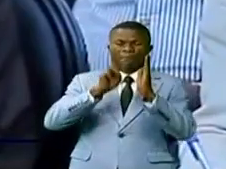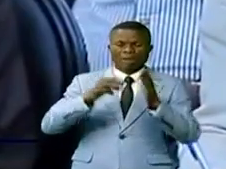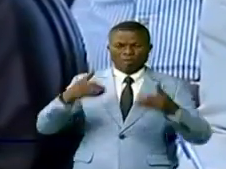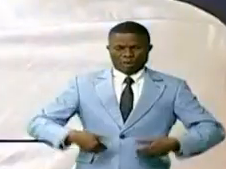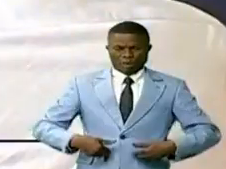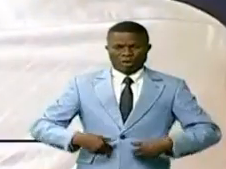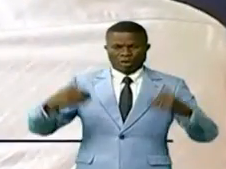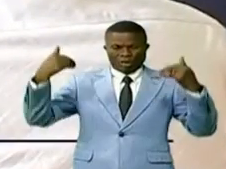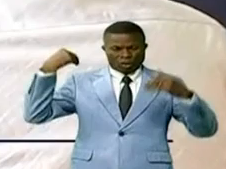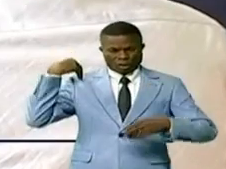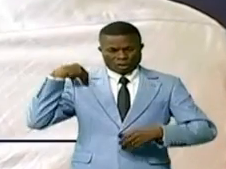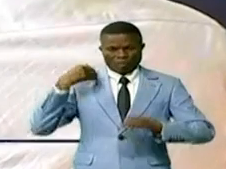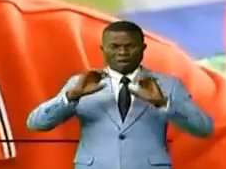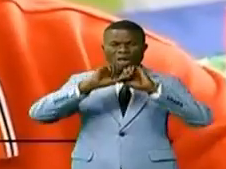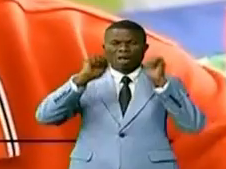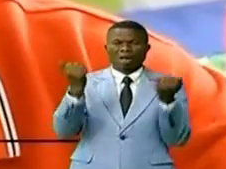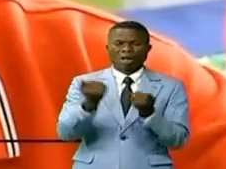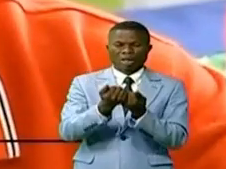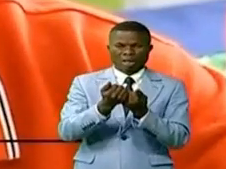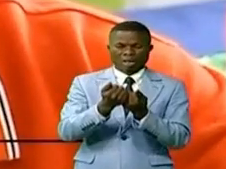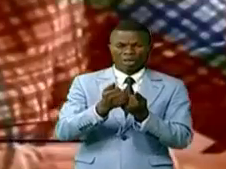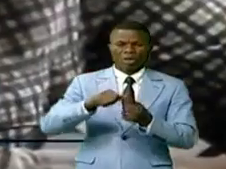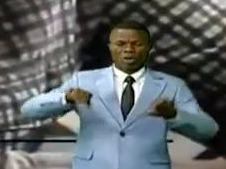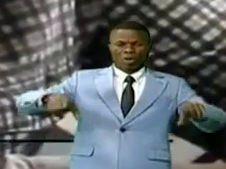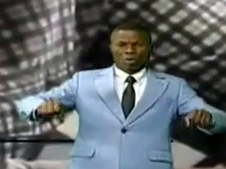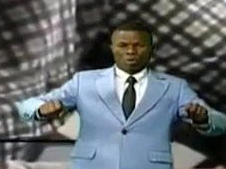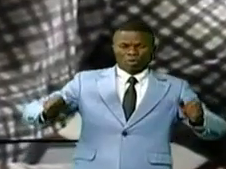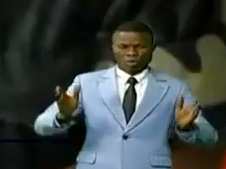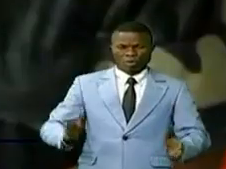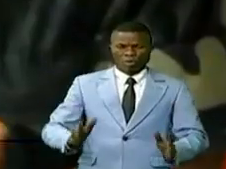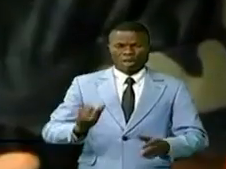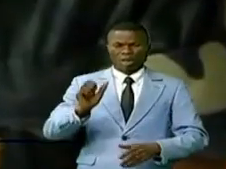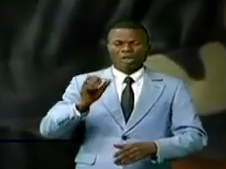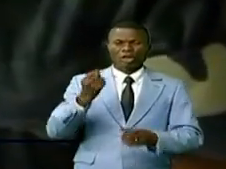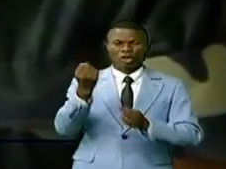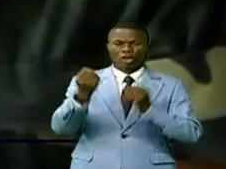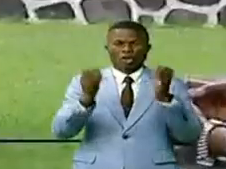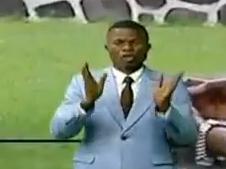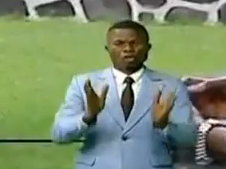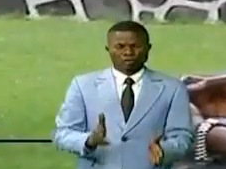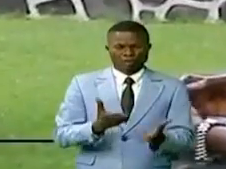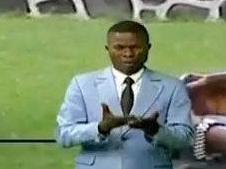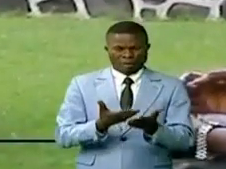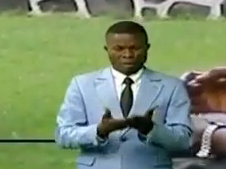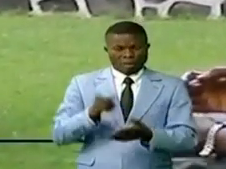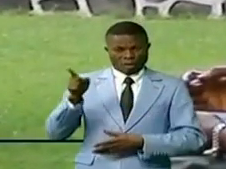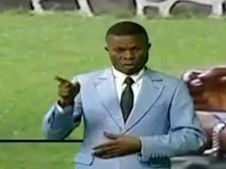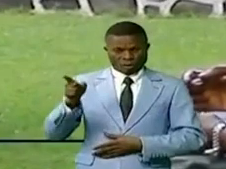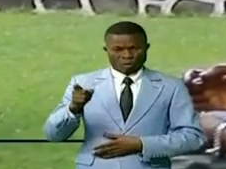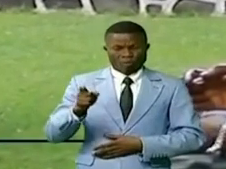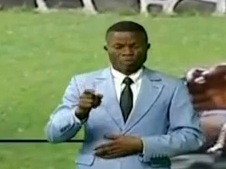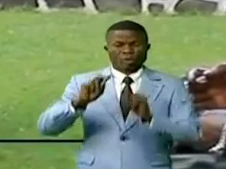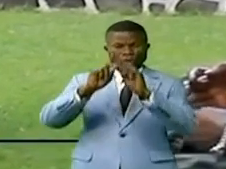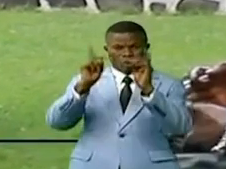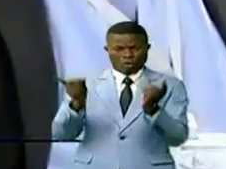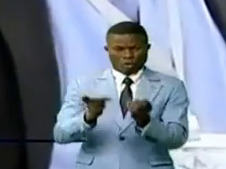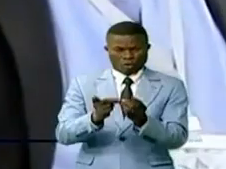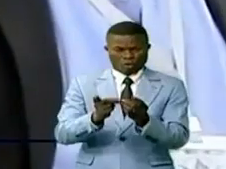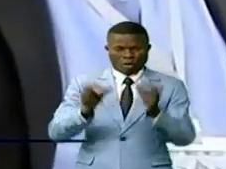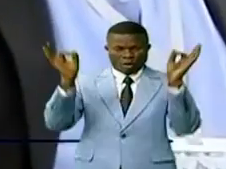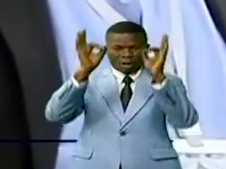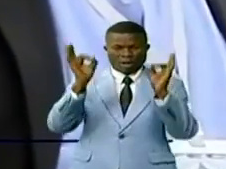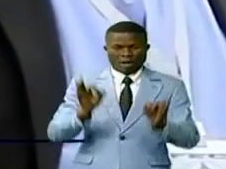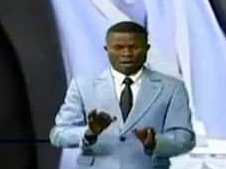notables, les associations des taximens moto, la SECO et bien d'autres. De sa part, la délégation de la Fédération